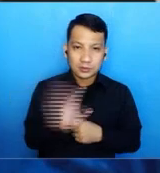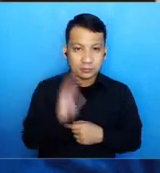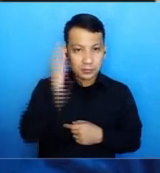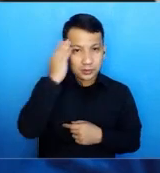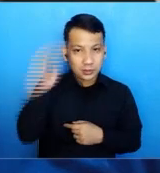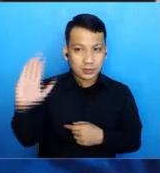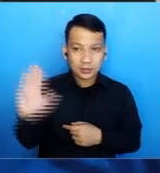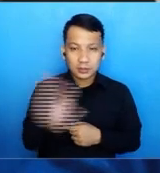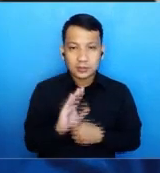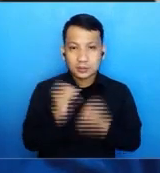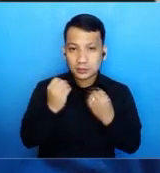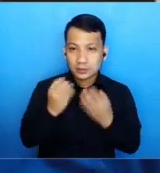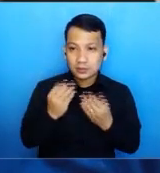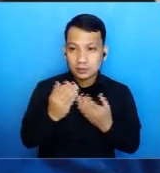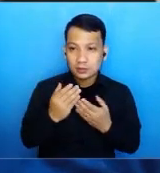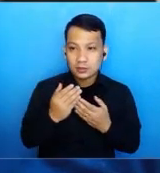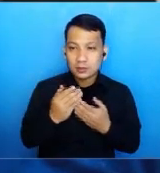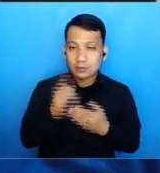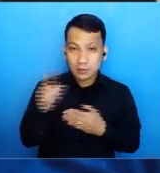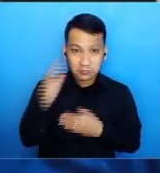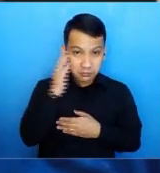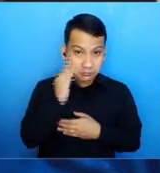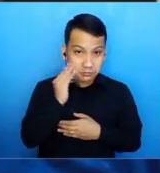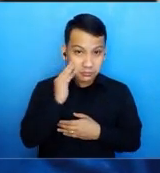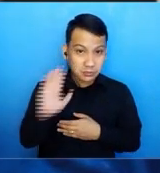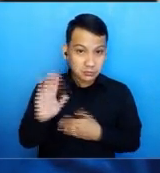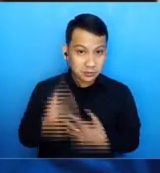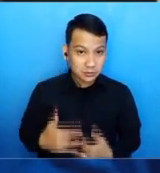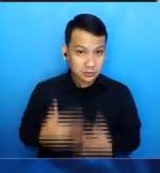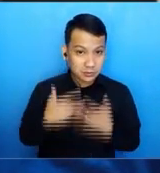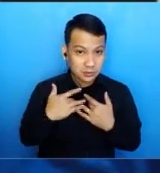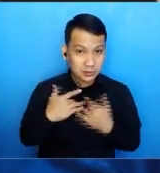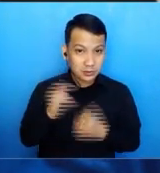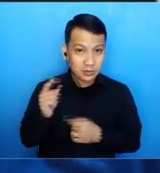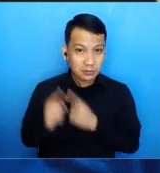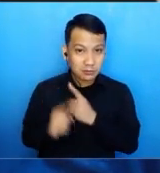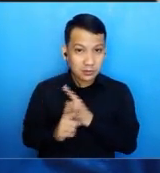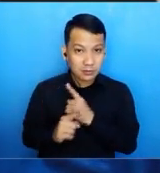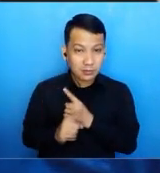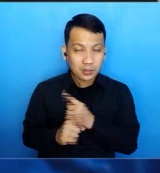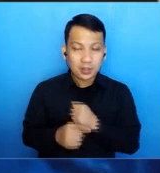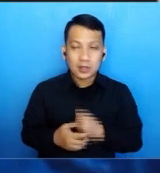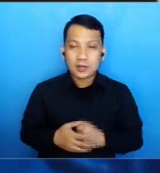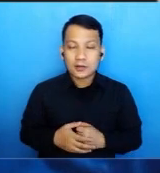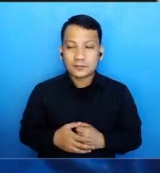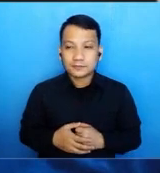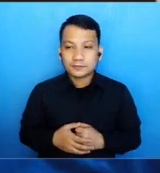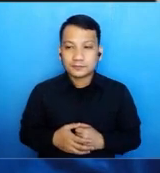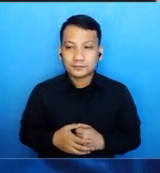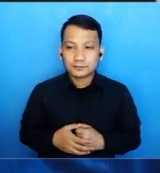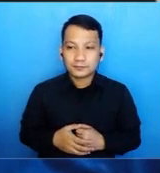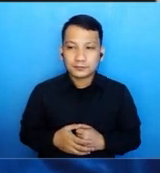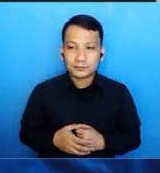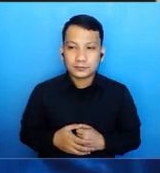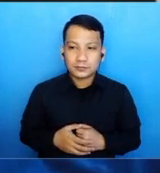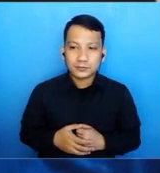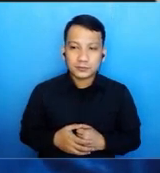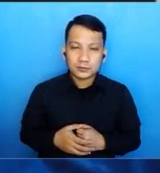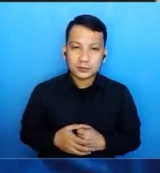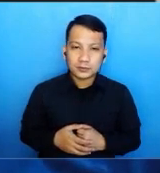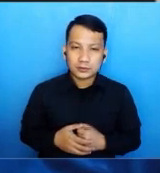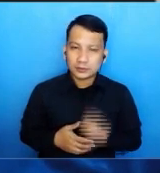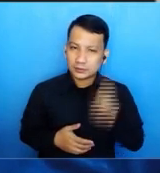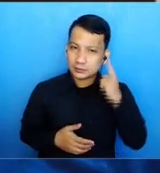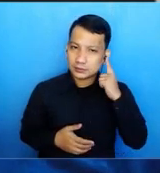na maraming tao, yung mga pinagdaanan mo sa buhay, no? If mamarapatin mo, let's talk about your journey bilang isang